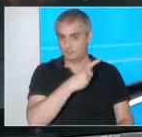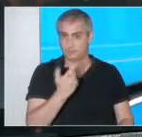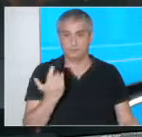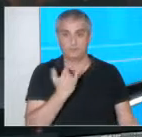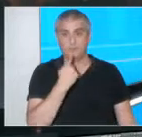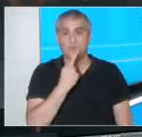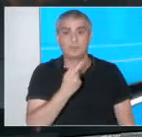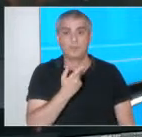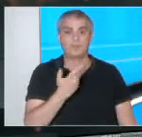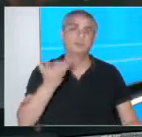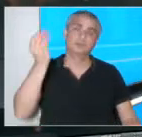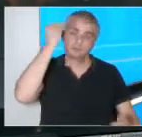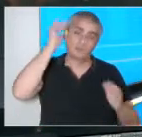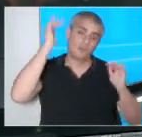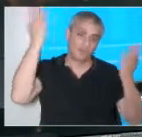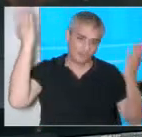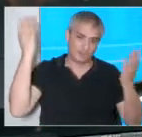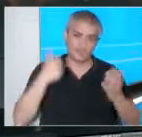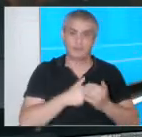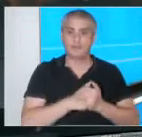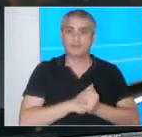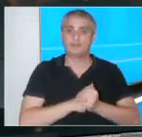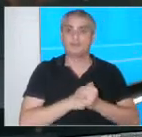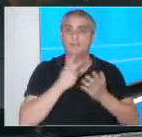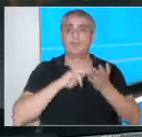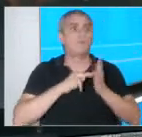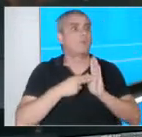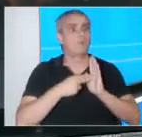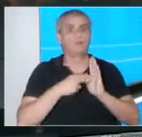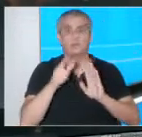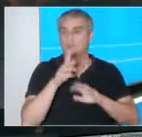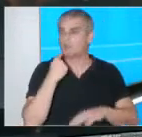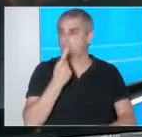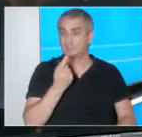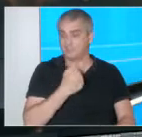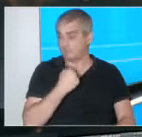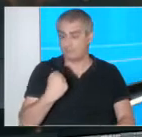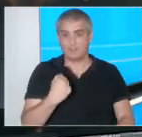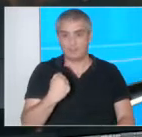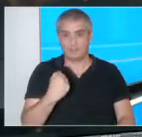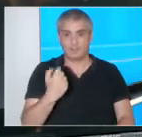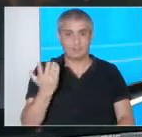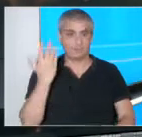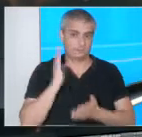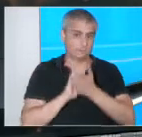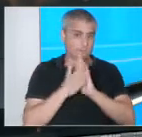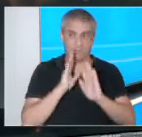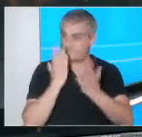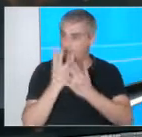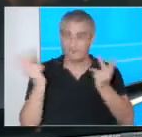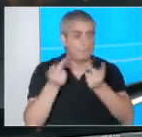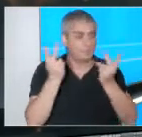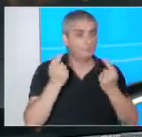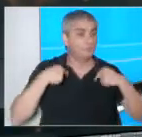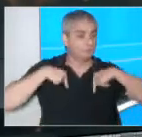לומר. על העיר החמפואד. ברמה הפוליטית, כן, בוא נרגיש. אז אתה בעצם אומר על ימינה, הנל זל, שכולם כבר מחפשים את החמפואד.